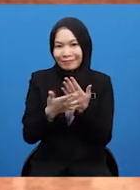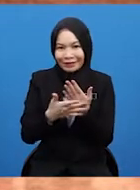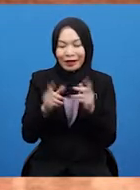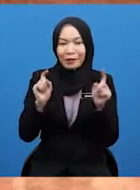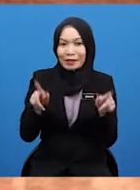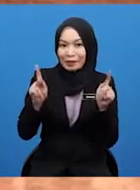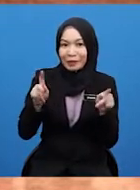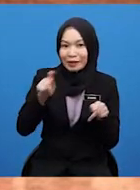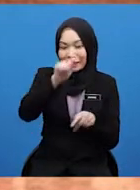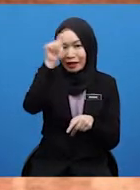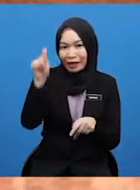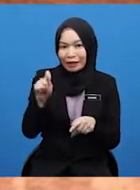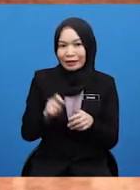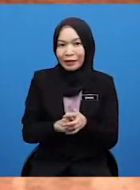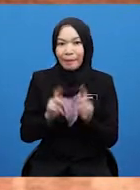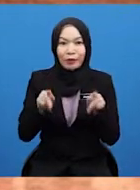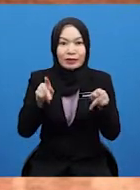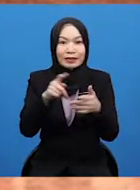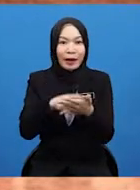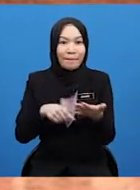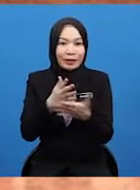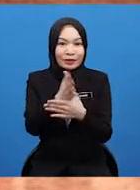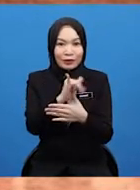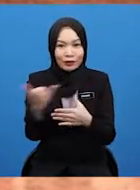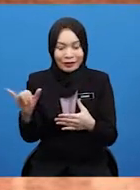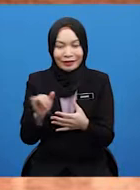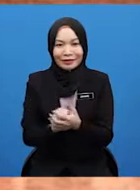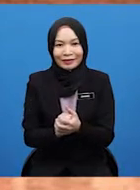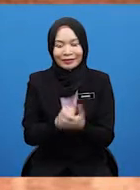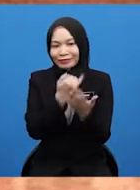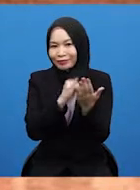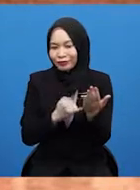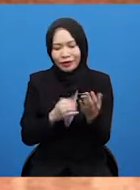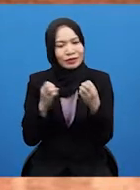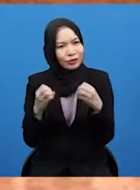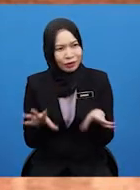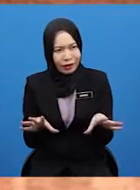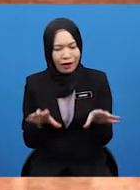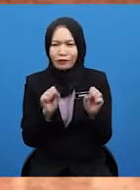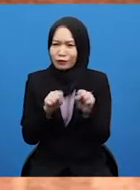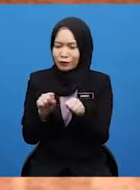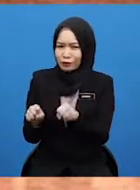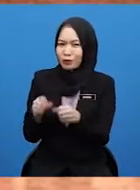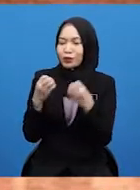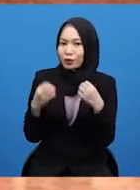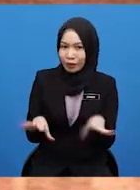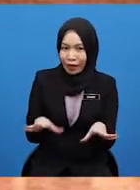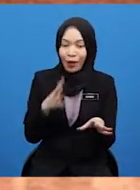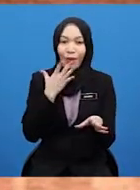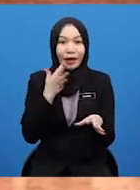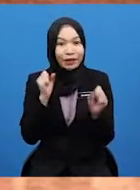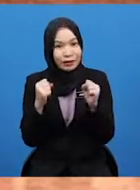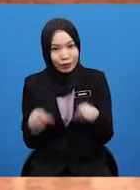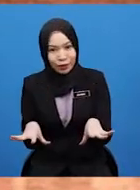pelajar tertanya-tanya proses apa pula ya lepas ni? Lukis sudah, susun atur sudah, mewarna